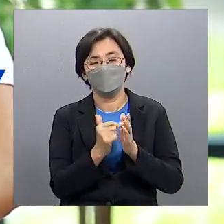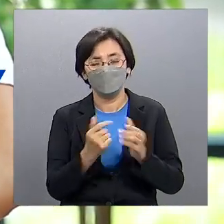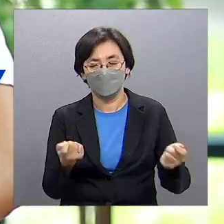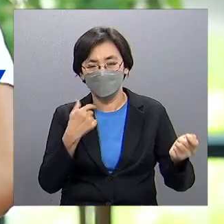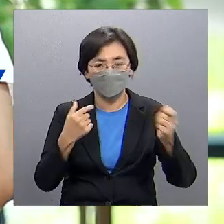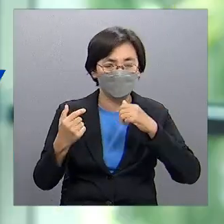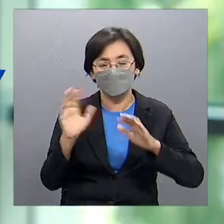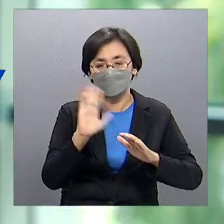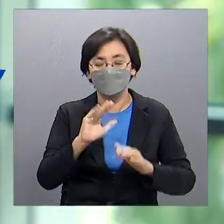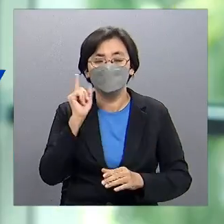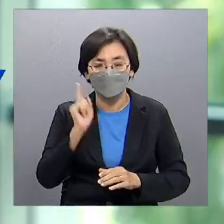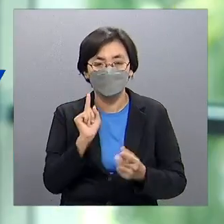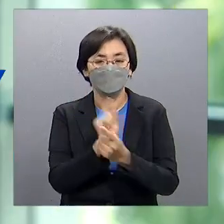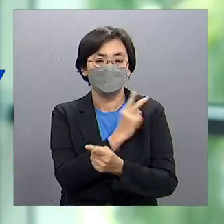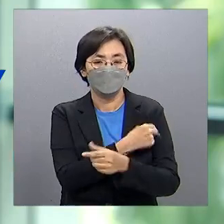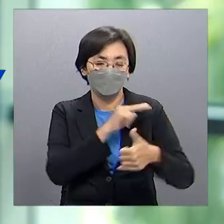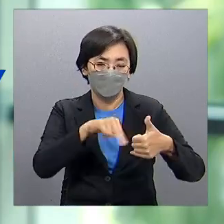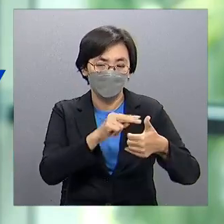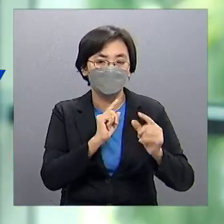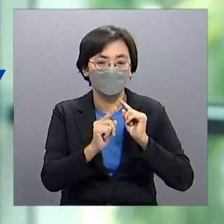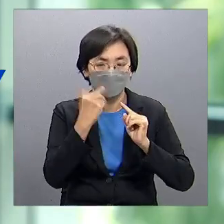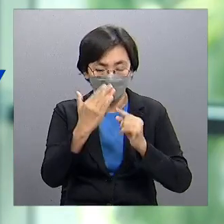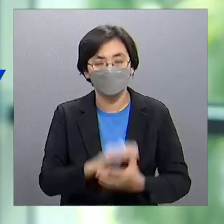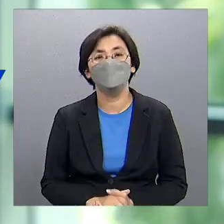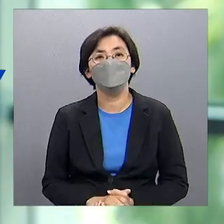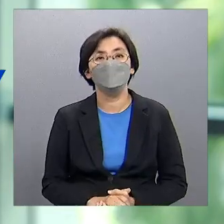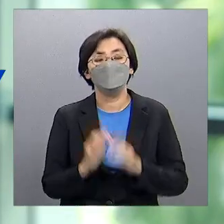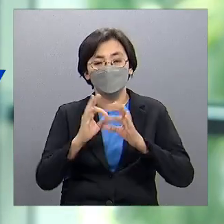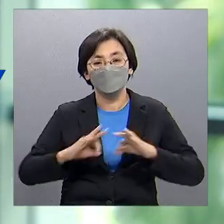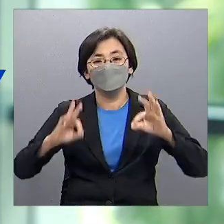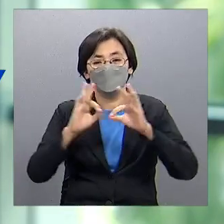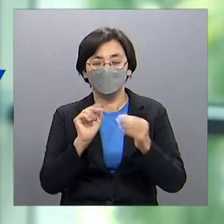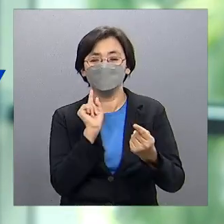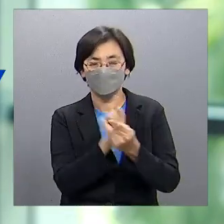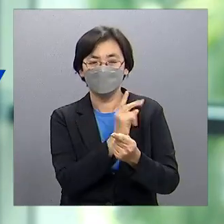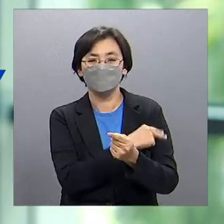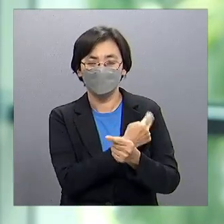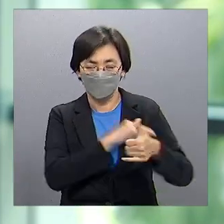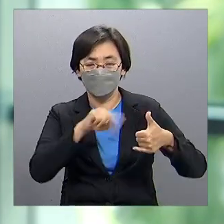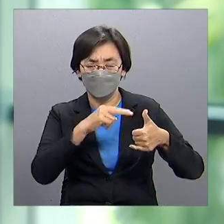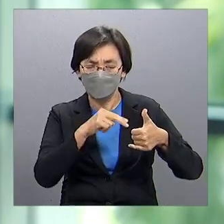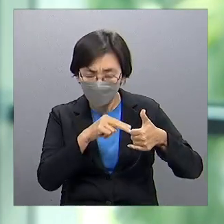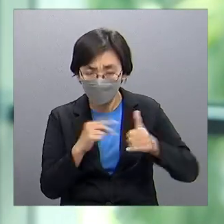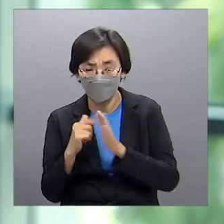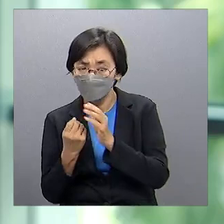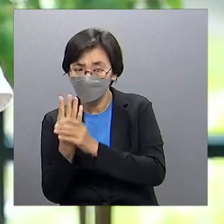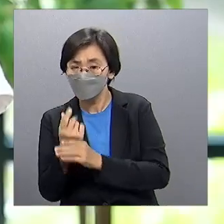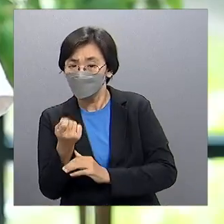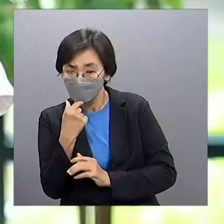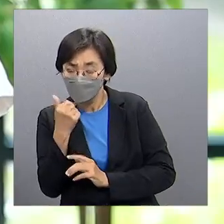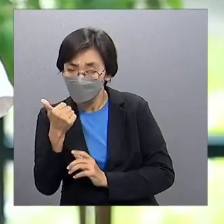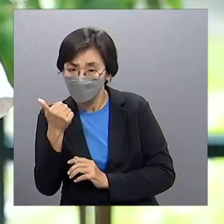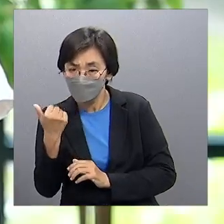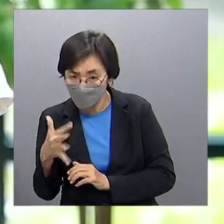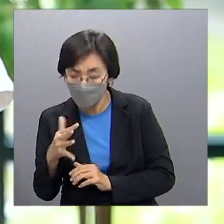จ้าของไข้ก่อน คือคำนึงถึงเรื่องของคือต้องปรึกษา ต้องปรึกษาแพทย์ก่อน แพทย์แผนปัจจุบันหรือแพทย์รักษาอาการของเราก่อน ว่า